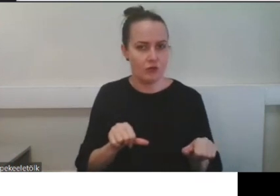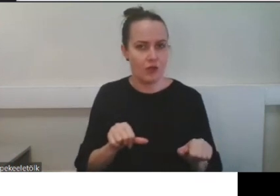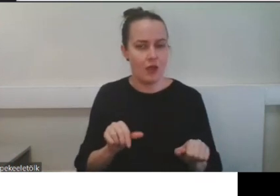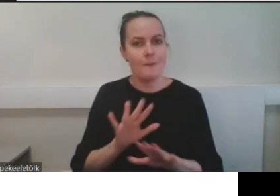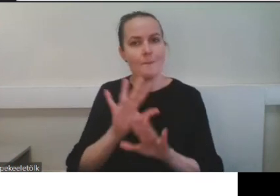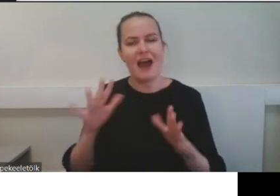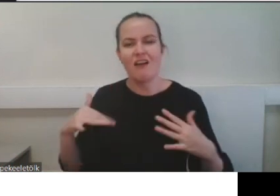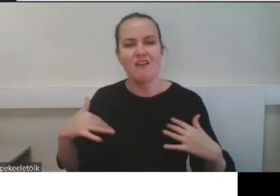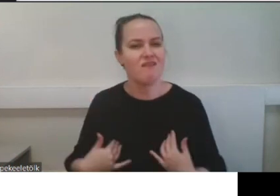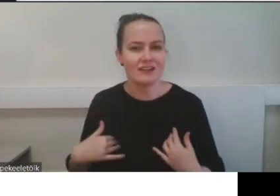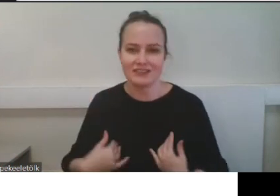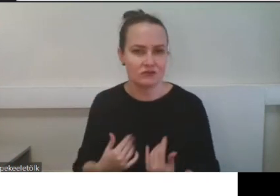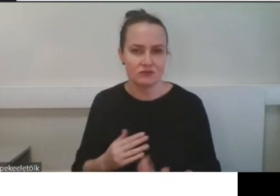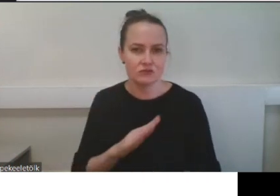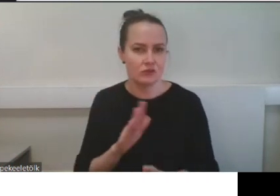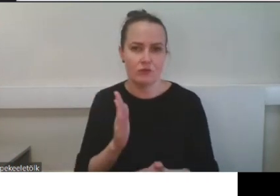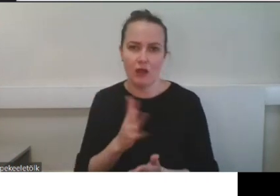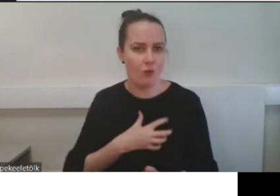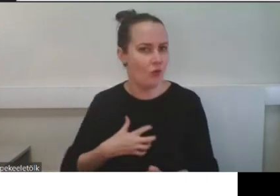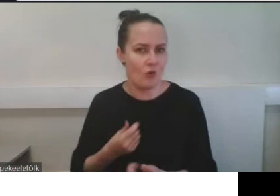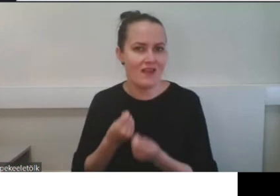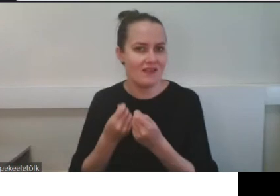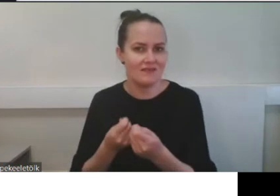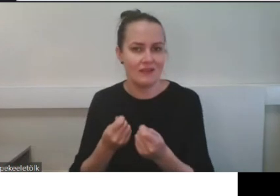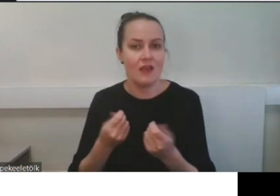inimesi, kellel siis